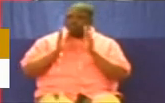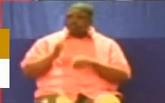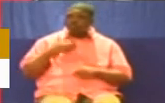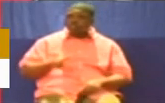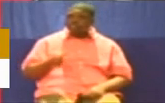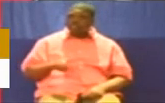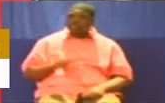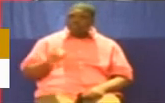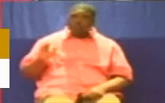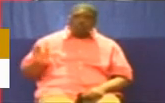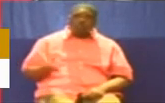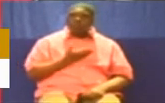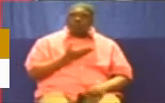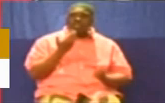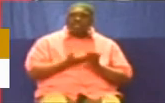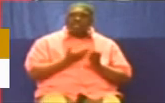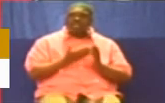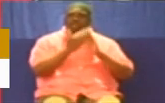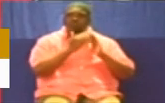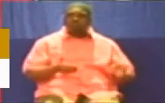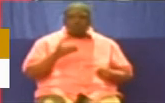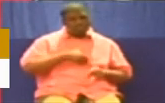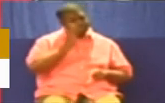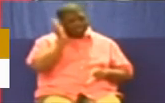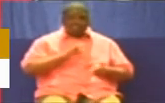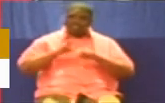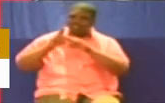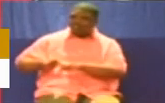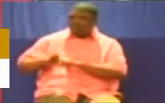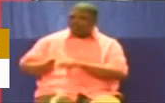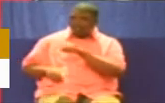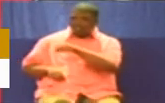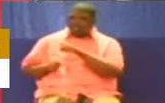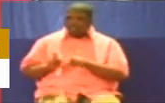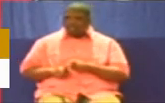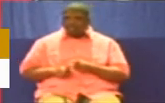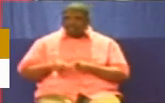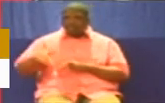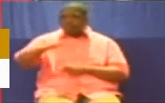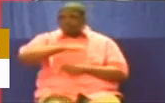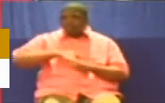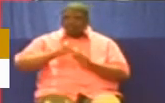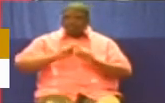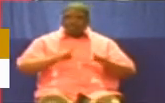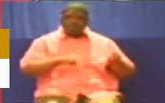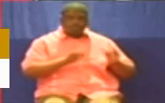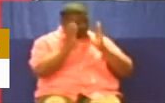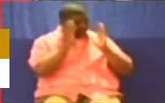kwamba waondoke haraka kwenye nyumba za serikali ambazo wanakaa za maeneo mbalimbali. Sasa Mheshimiwa Spika,